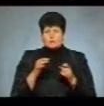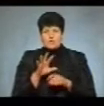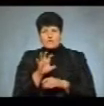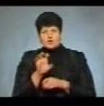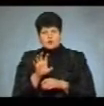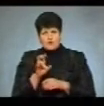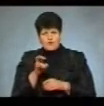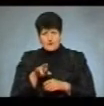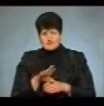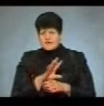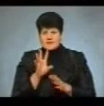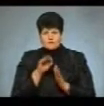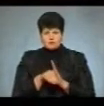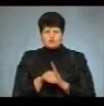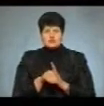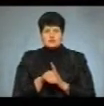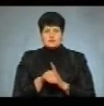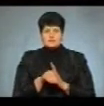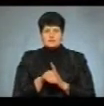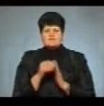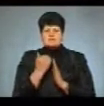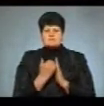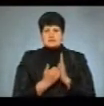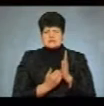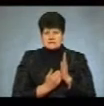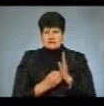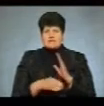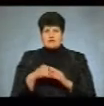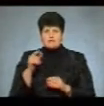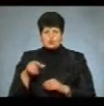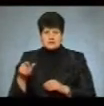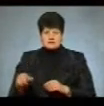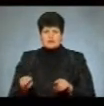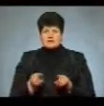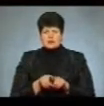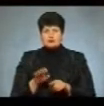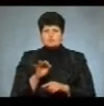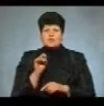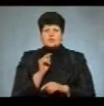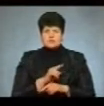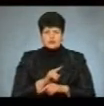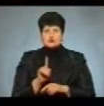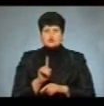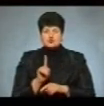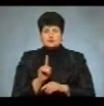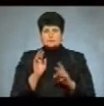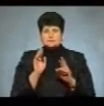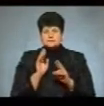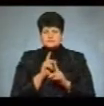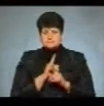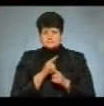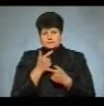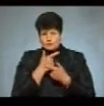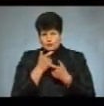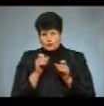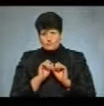фотографування, не включення в списки виборців, а також про те, щоб неналежним чином